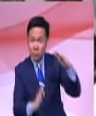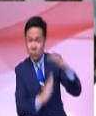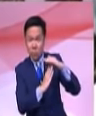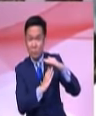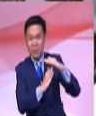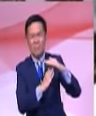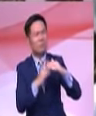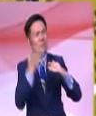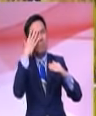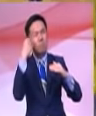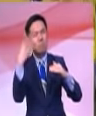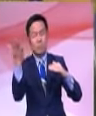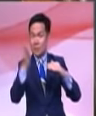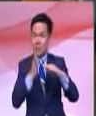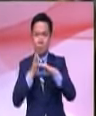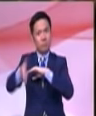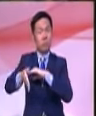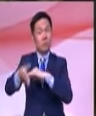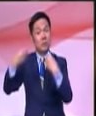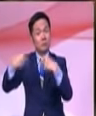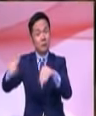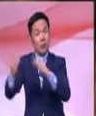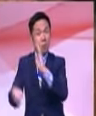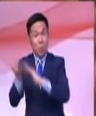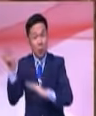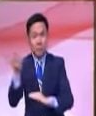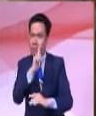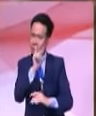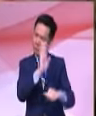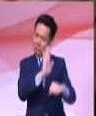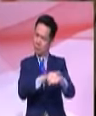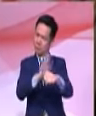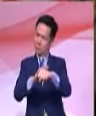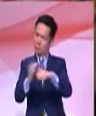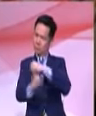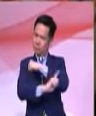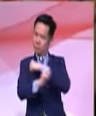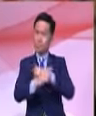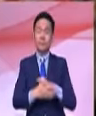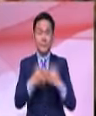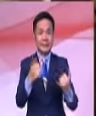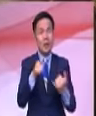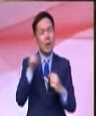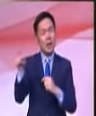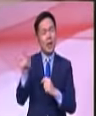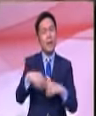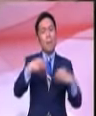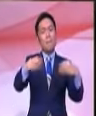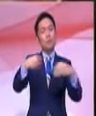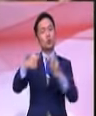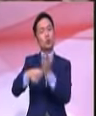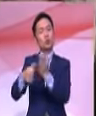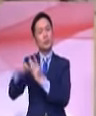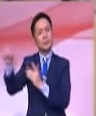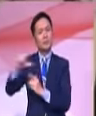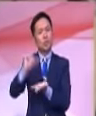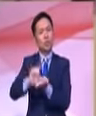tidak akan mengambil tindakan. Beliau berkata demikian ketika meninjau harga barangan kawalan di sebuah pasaraya di